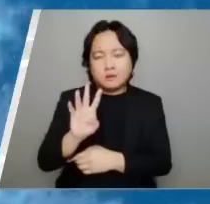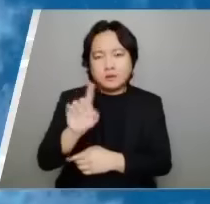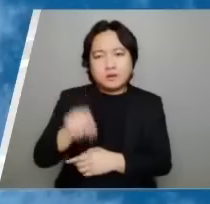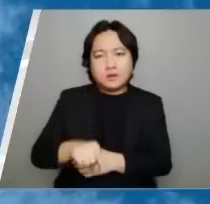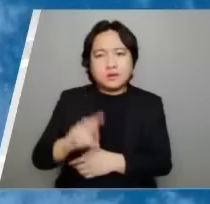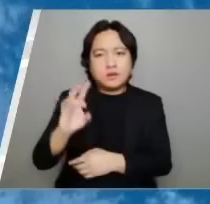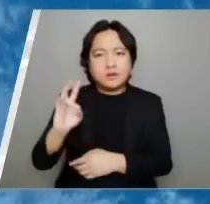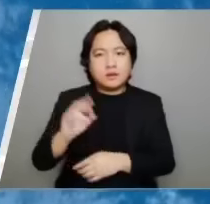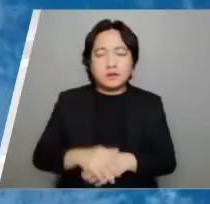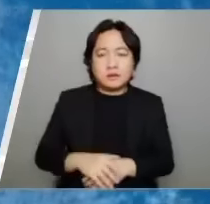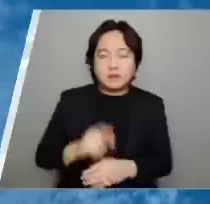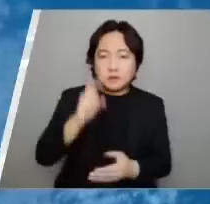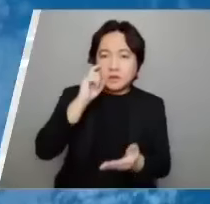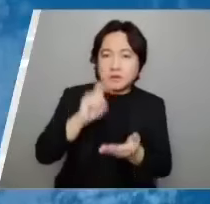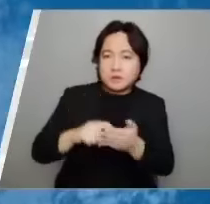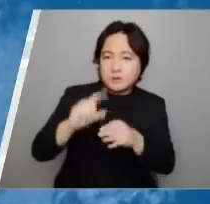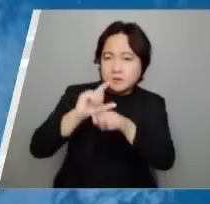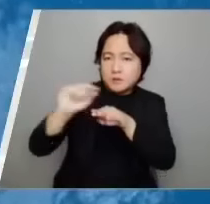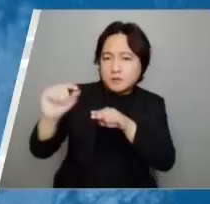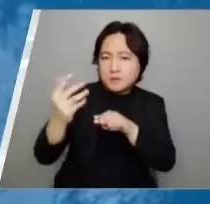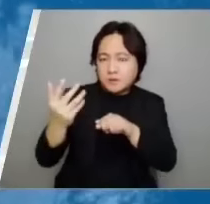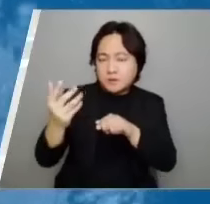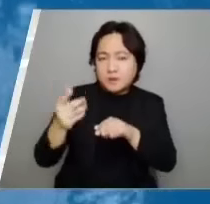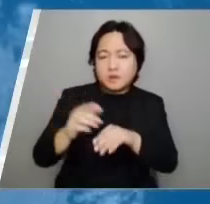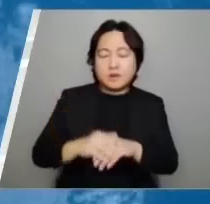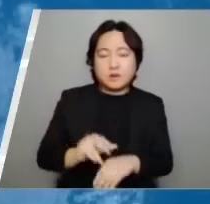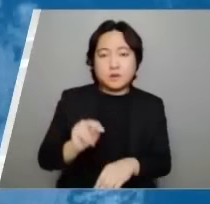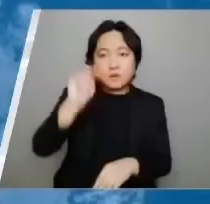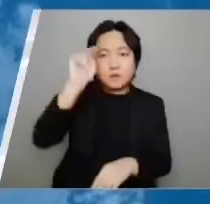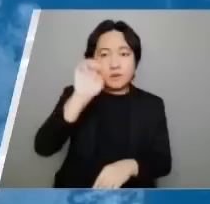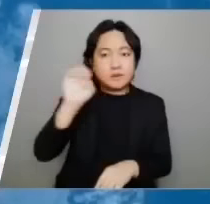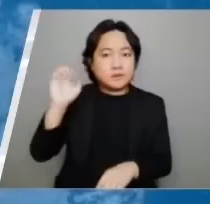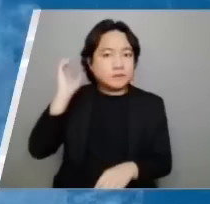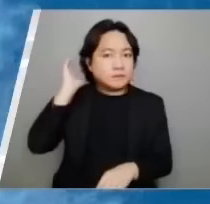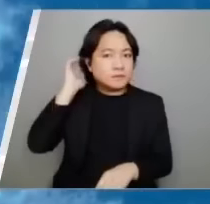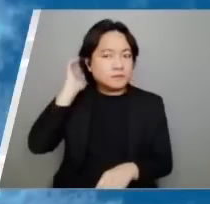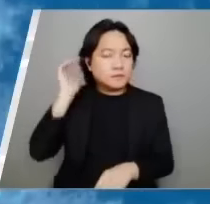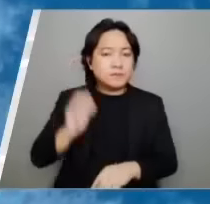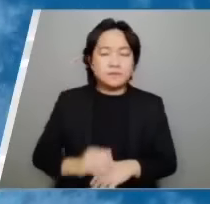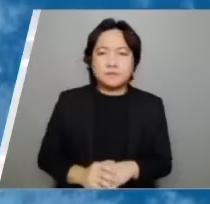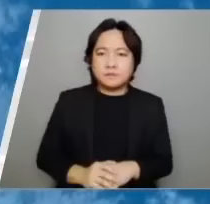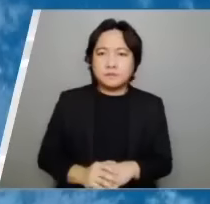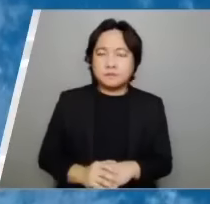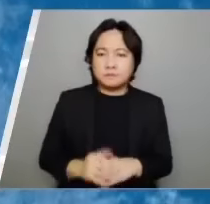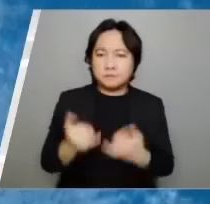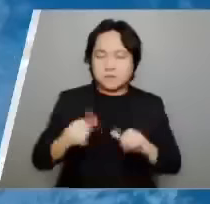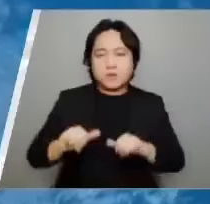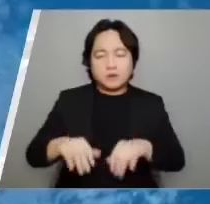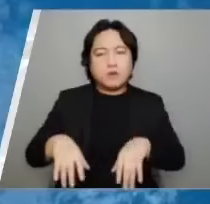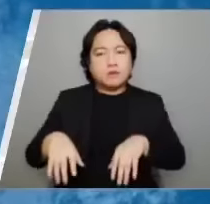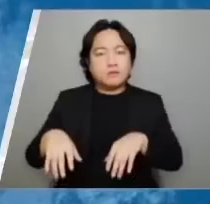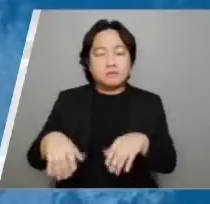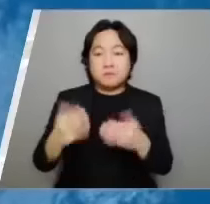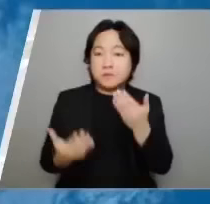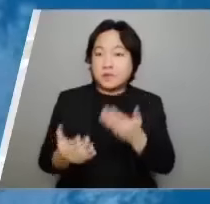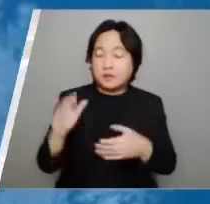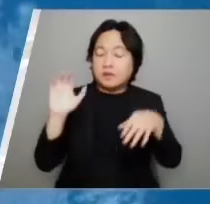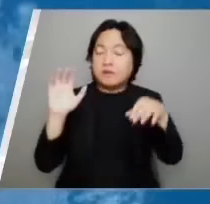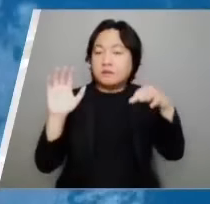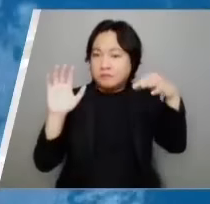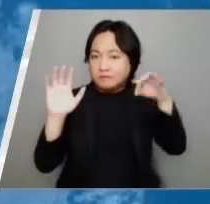2,405 kilometers sa east ng northeastern Mindanao. Kapag tuloy ang naging bagyo at pumasok sa PAR, tatawagin itong